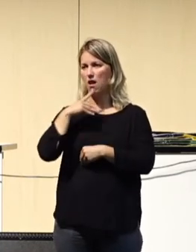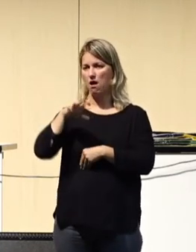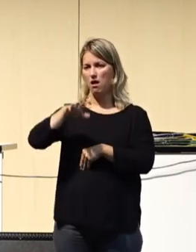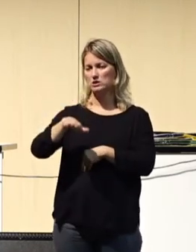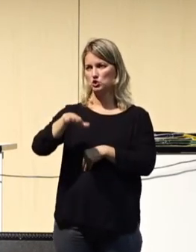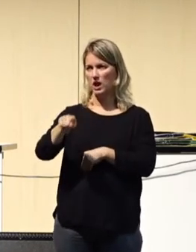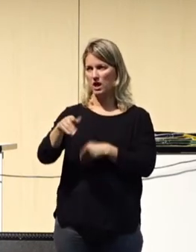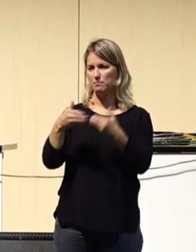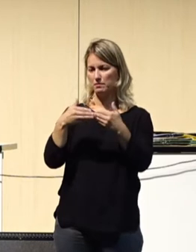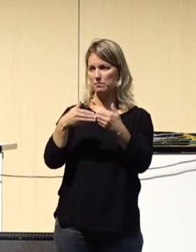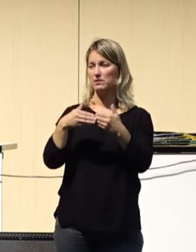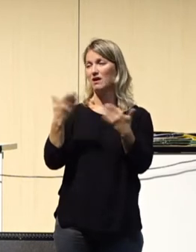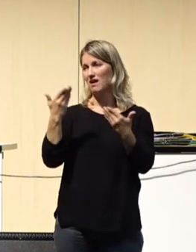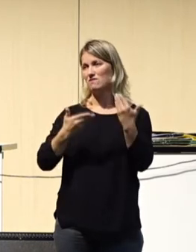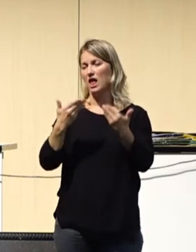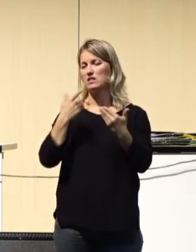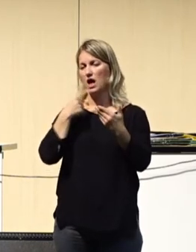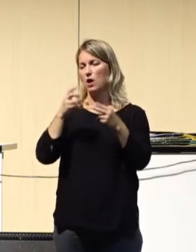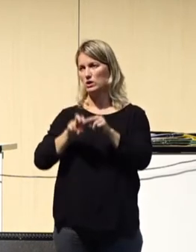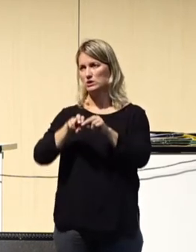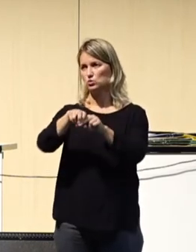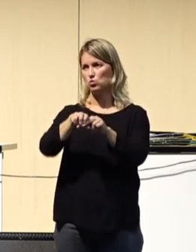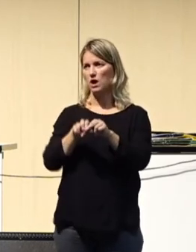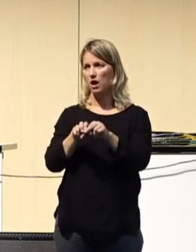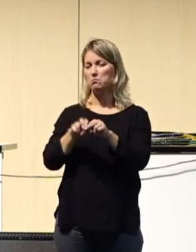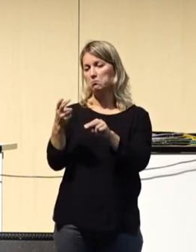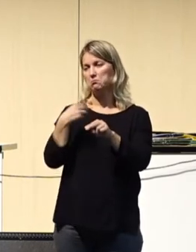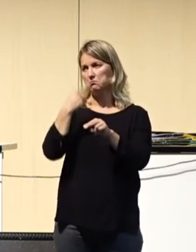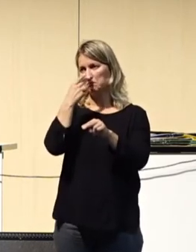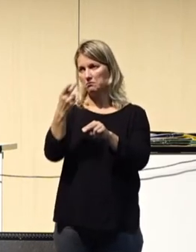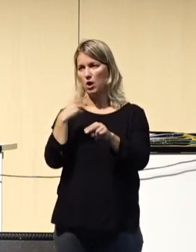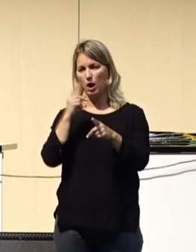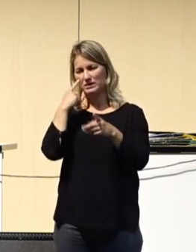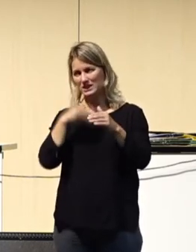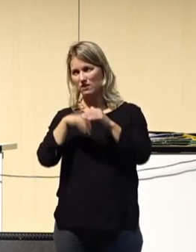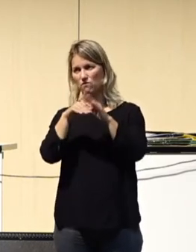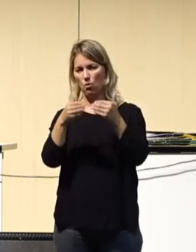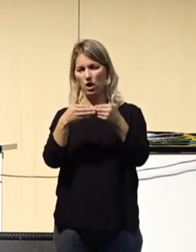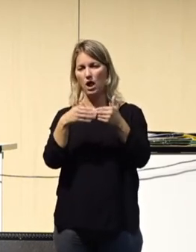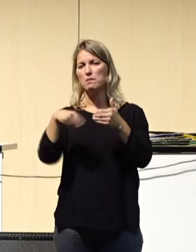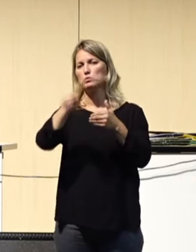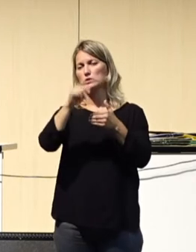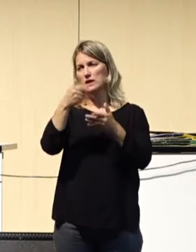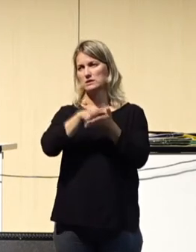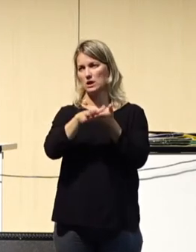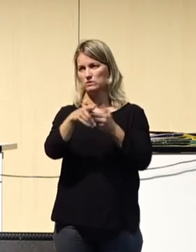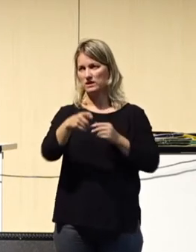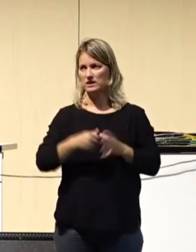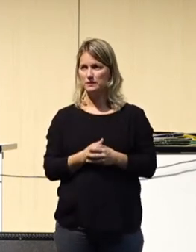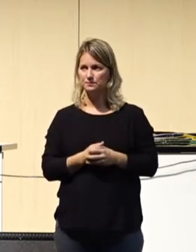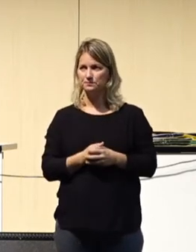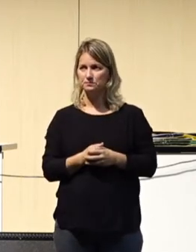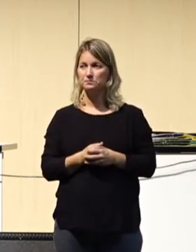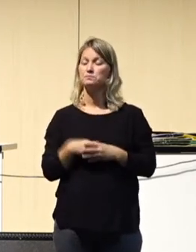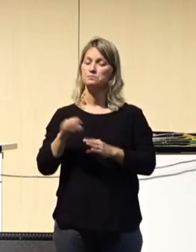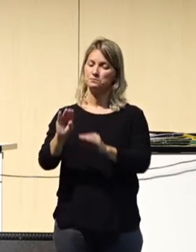diesem Zuge dann auch ebenfalls eine Bewirtschaftung der Stellplätze unter der Lübtherbrücke sinnvoll ist, muss dann sozusagen nochmal bewertet werden. Okay. Dann erstmal